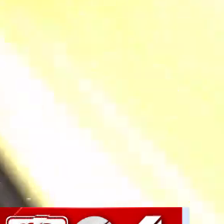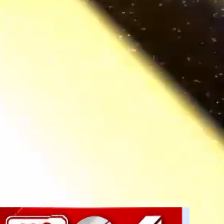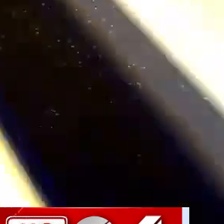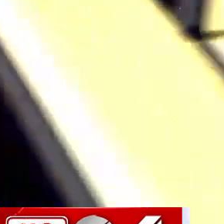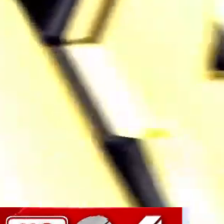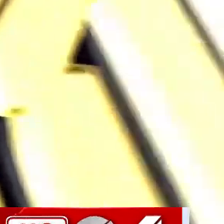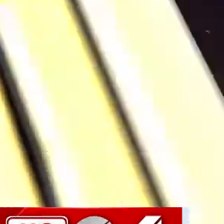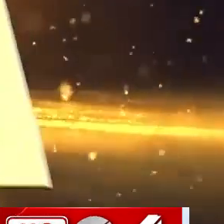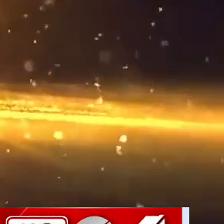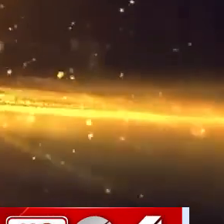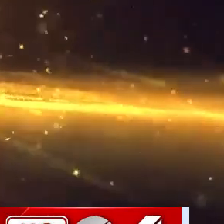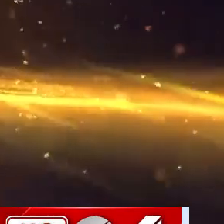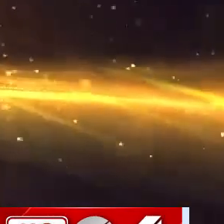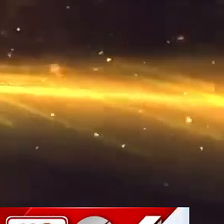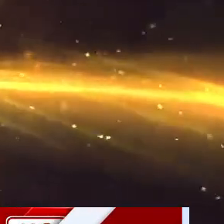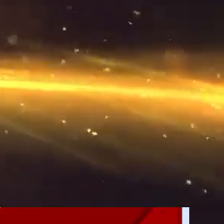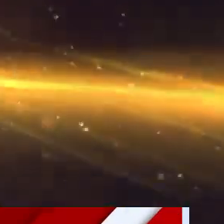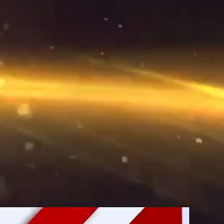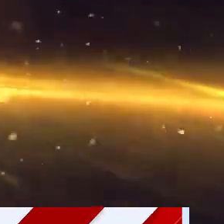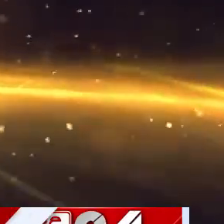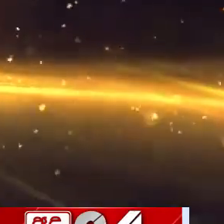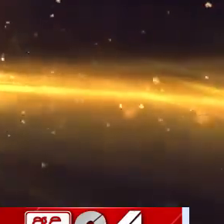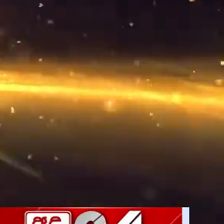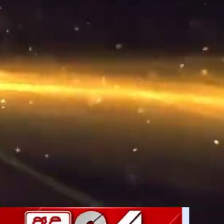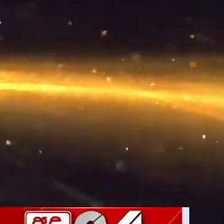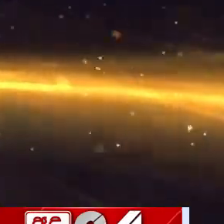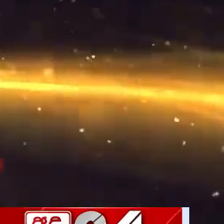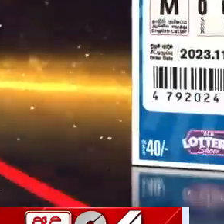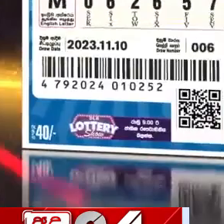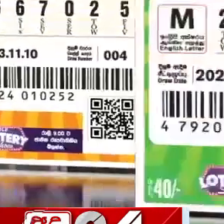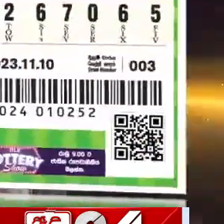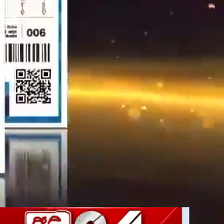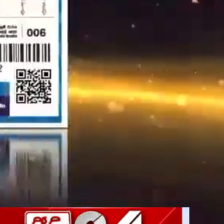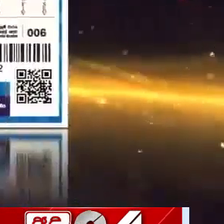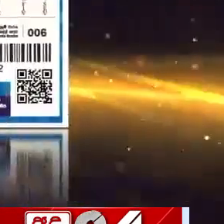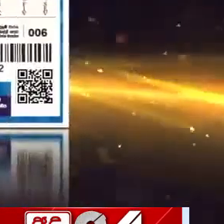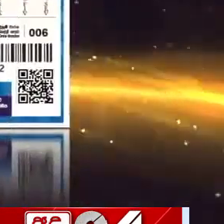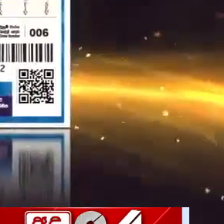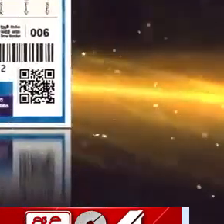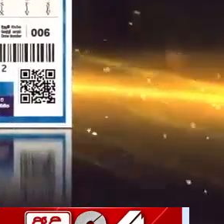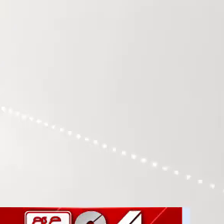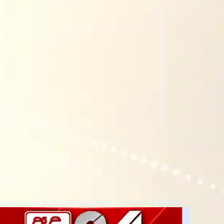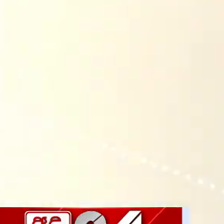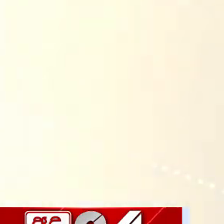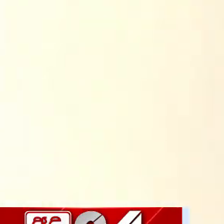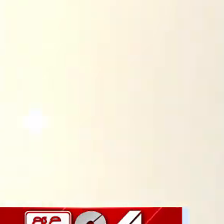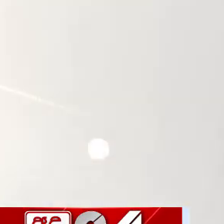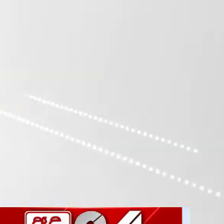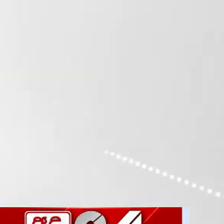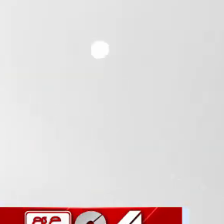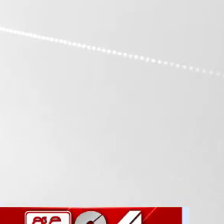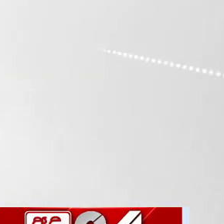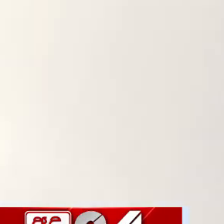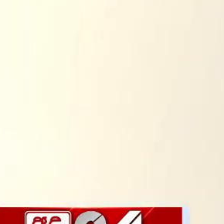කෝටි ගණන් දිනුම් ගෙනෙන සැමට ජය නියත සුපිරි ධන සම්පත අදම ඔබේ ටිකට් පත මිලදී ගන්න ජීවිතජම